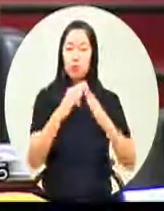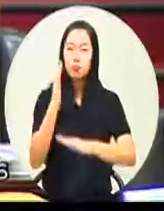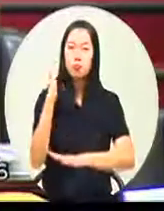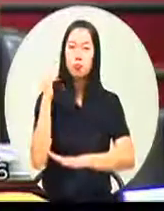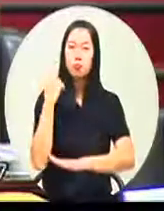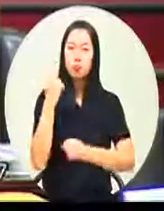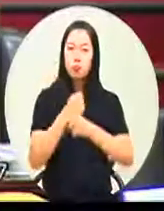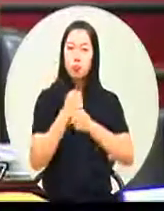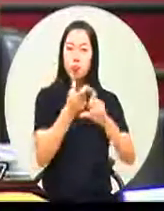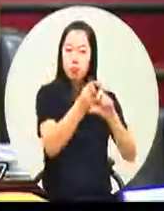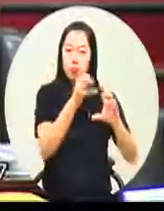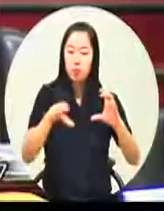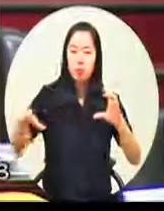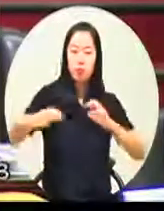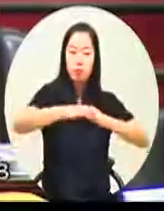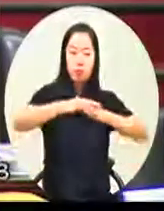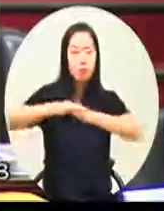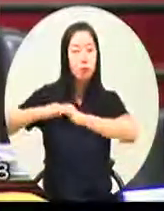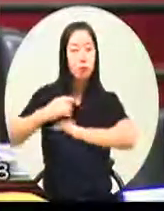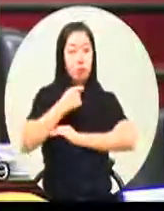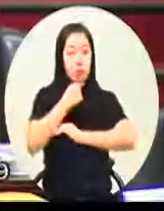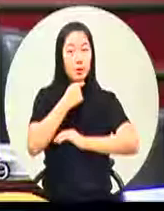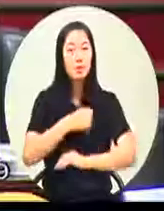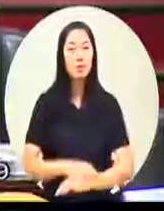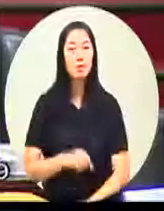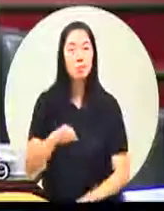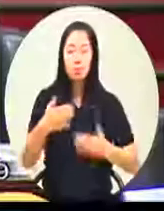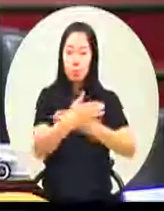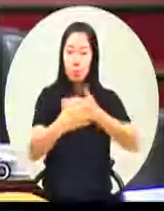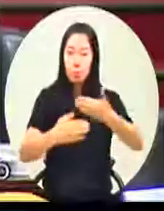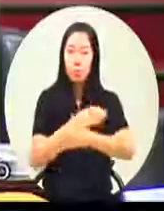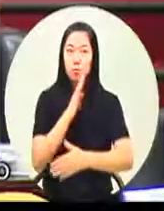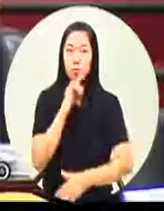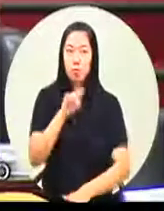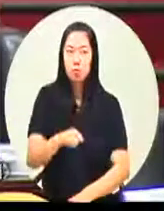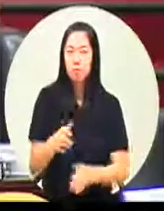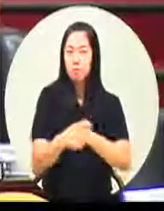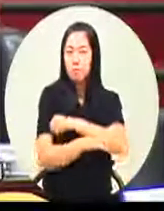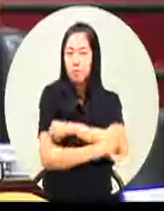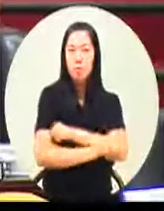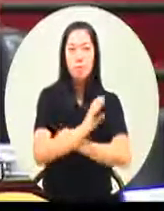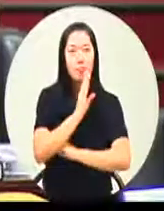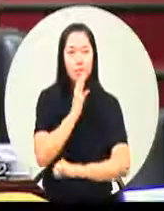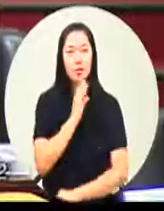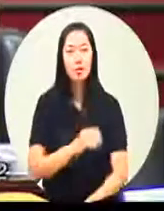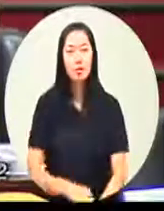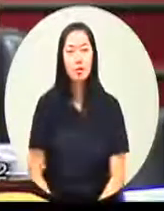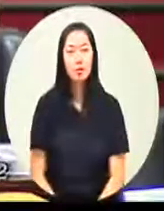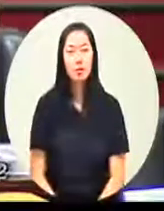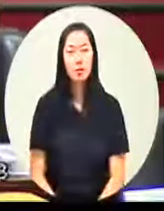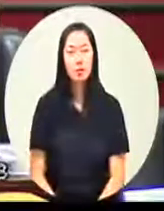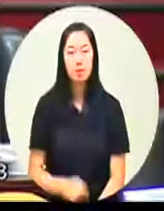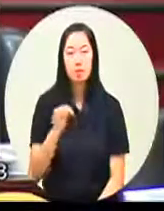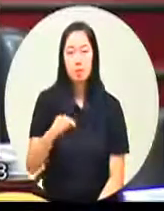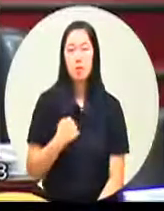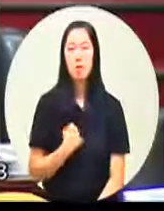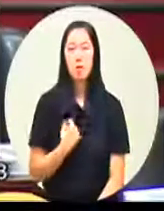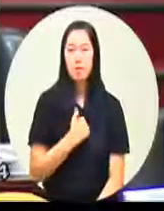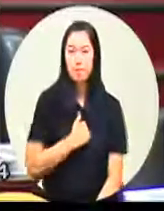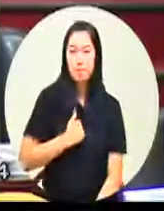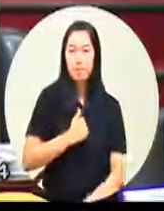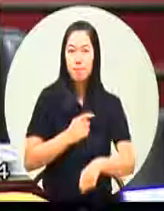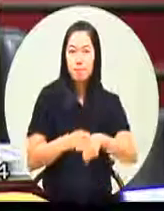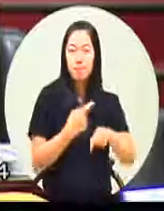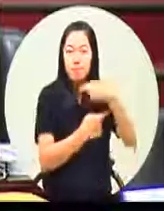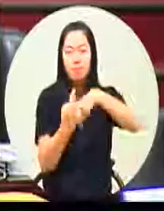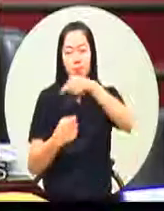平衡的发展，我想这个是哈，交通是一个最基本的，而且呢是良性循环，不做